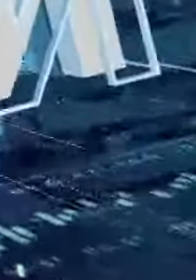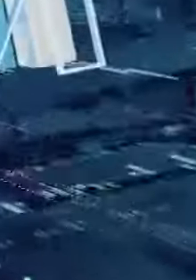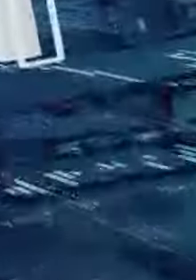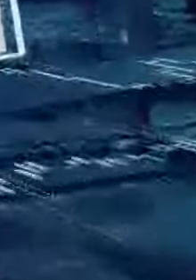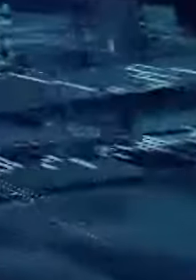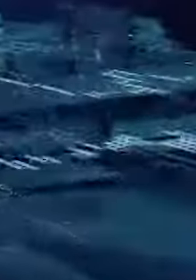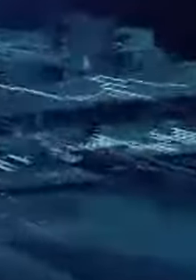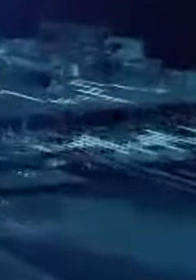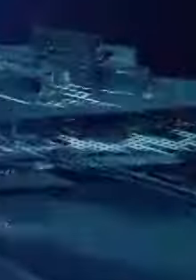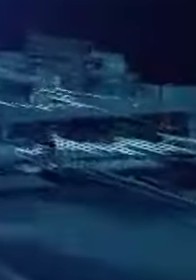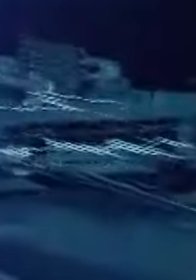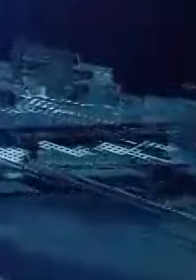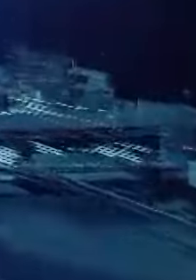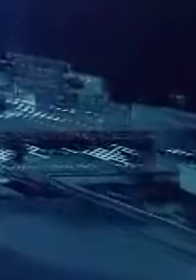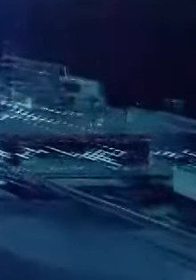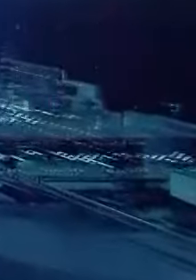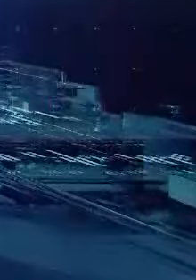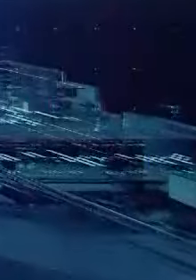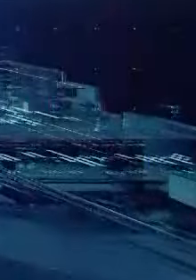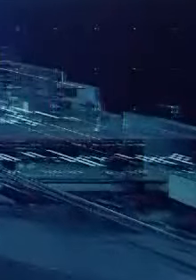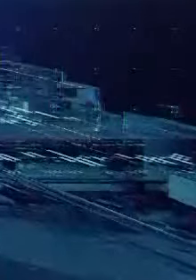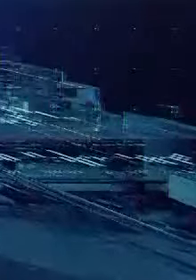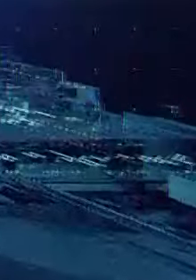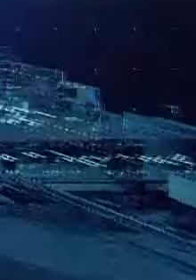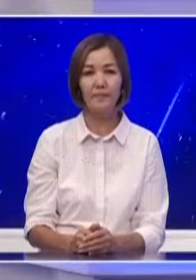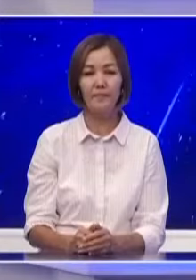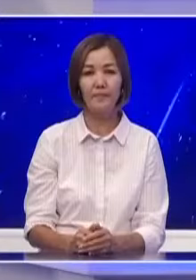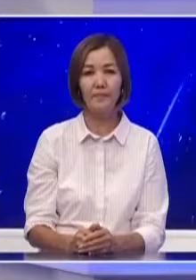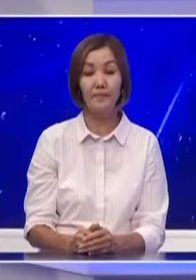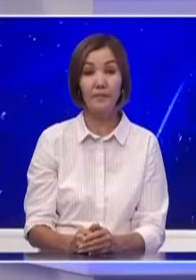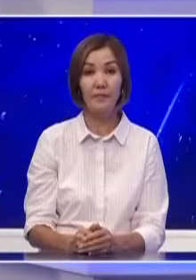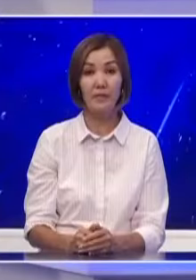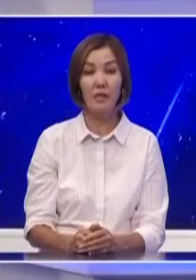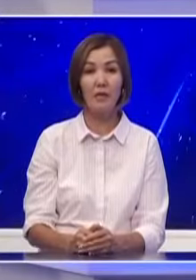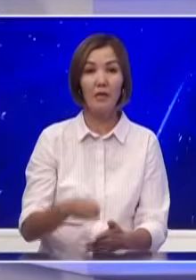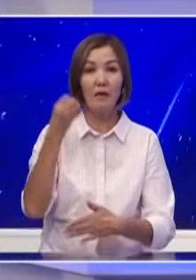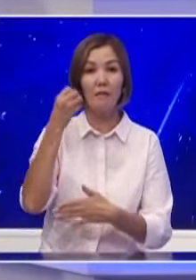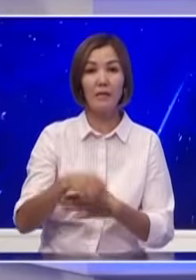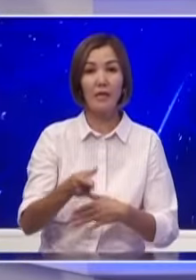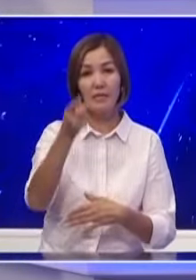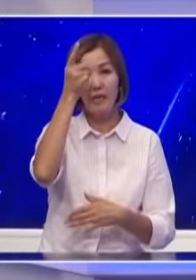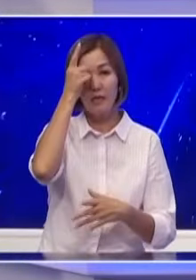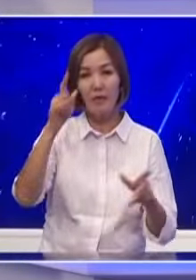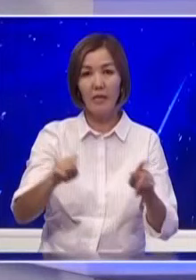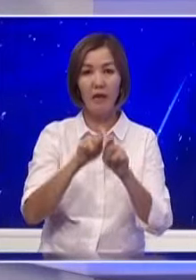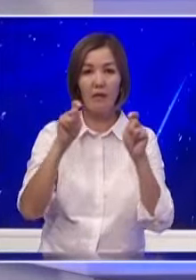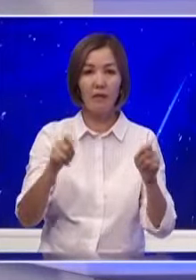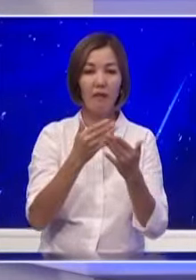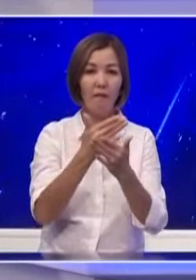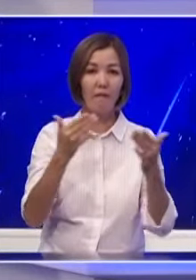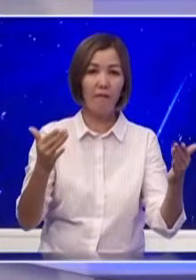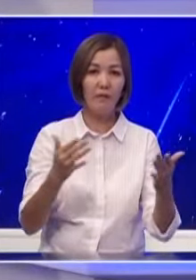В столице Германии открылась выставка